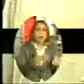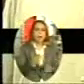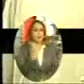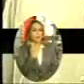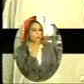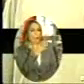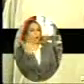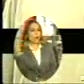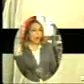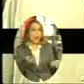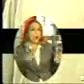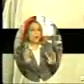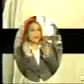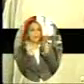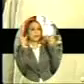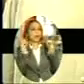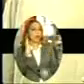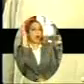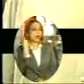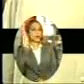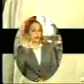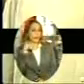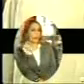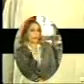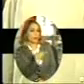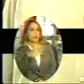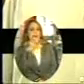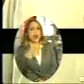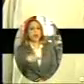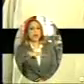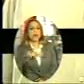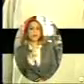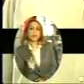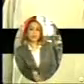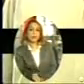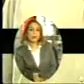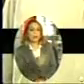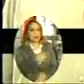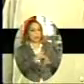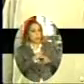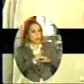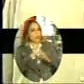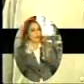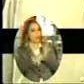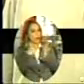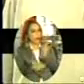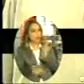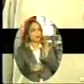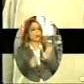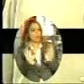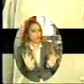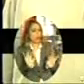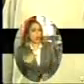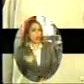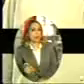אולי הפתיעו גם את החזאים וגם אתכם, אבל עופר, עופר, השאלה באמת מי לוקח אחריות. אתה מתנצל בפני האנשים, הלקוחות שלכם, שבאמת כל השנה